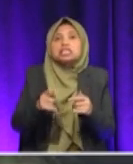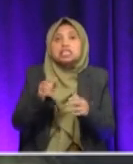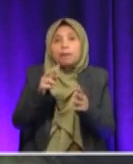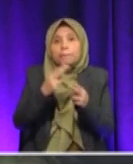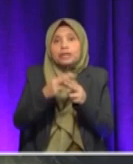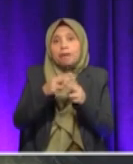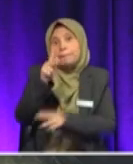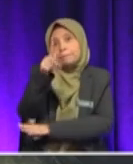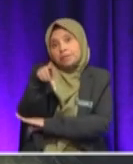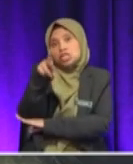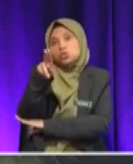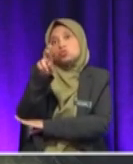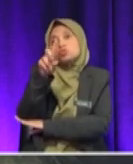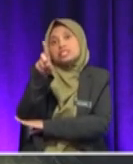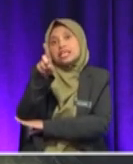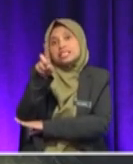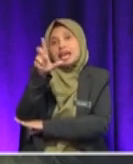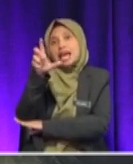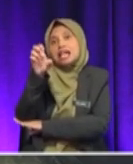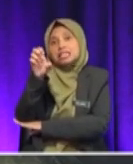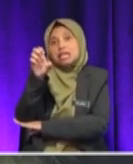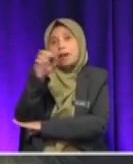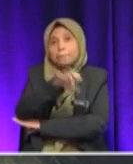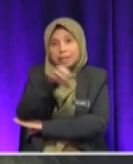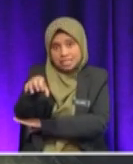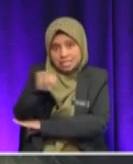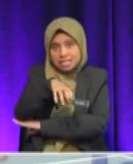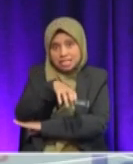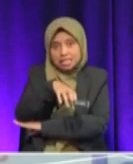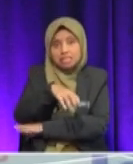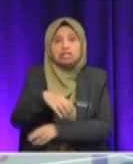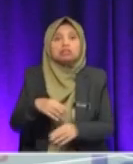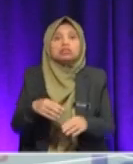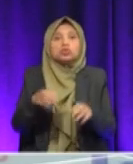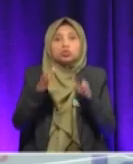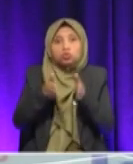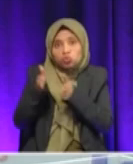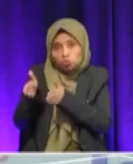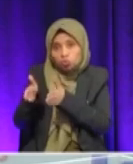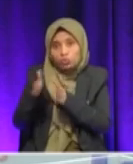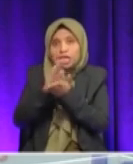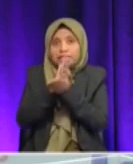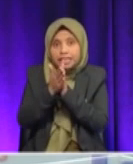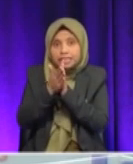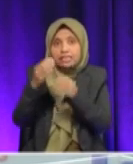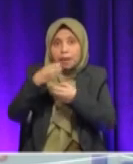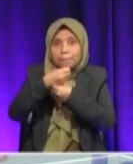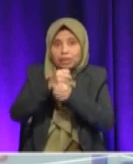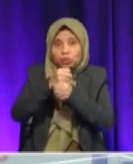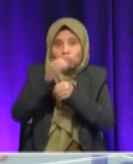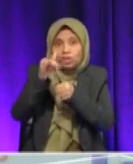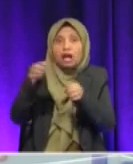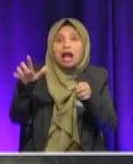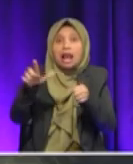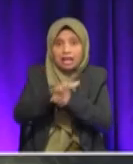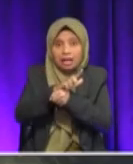gambar Cilincing Malaysia lah Ado seni mesin + hidup lusin dan 50.sin Oke Baik boleh itu bener